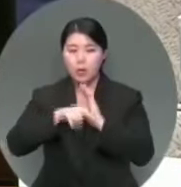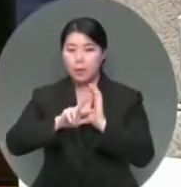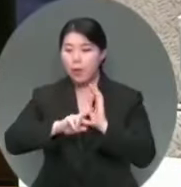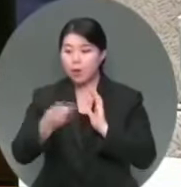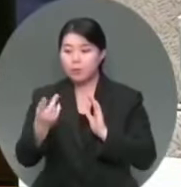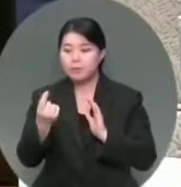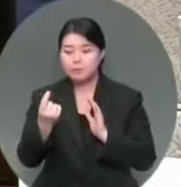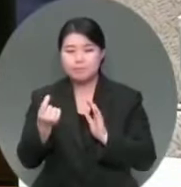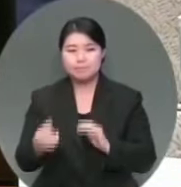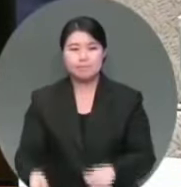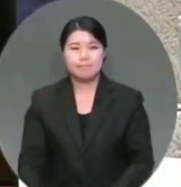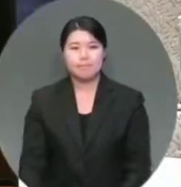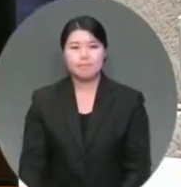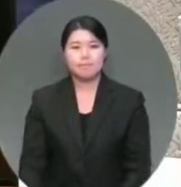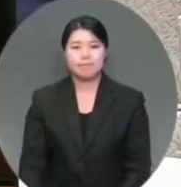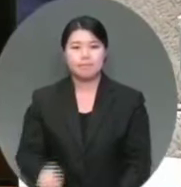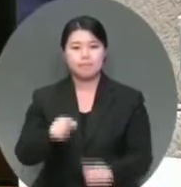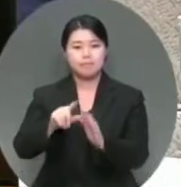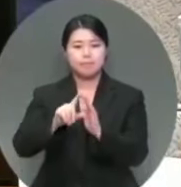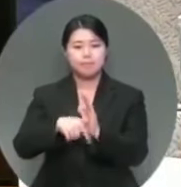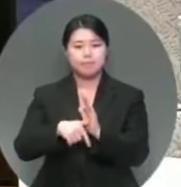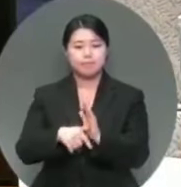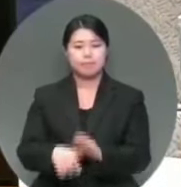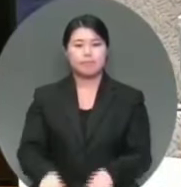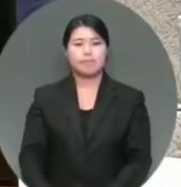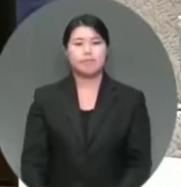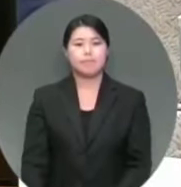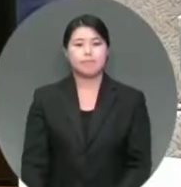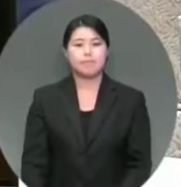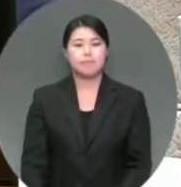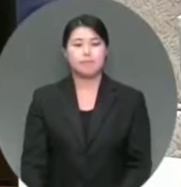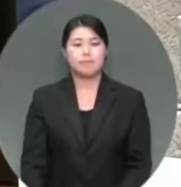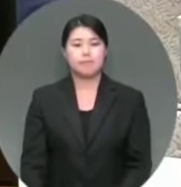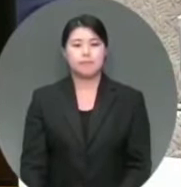아닙니까? 그때에 사실은 저희들이